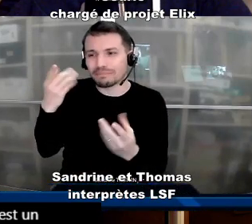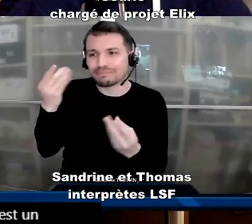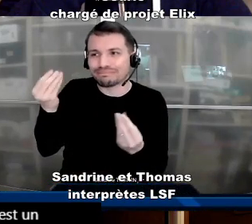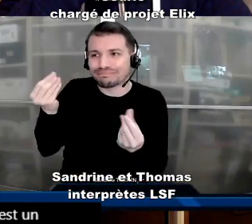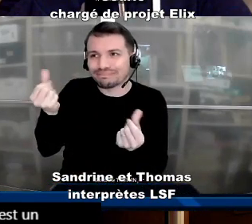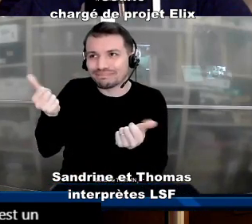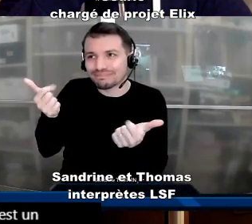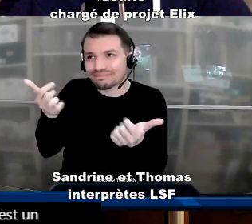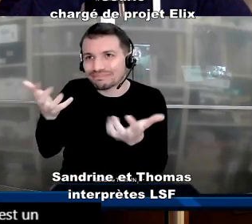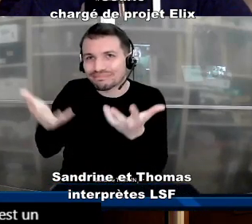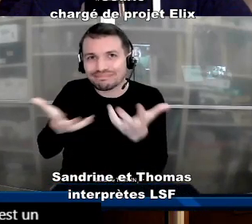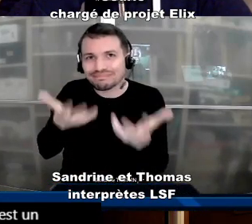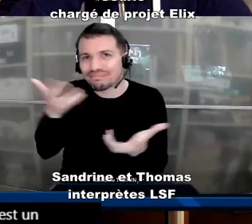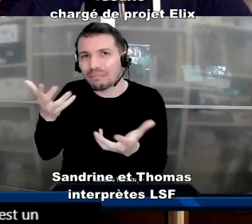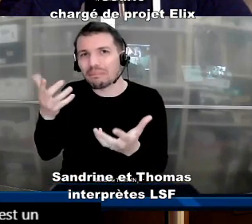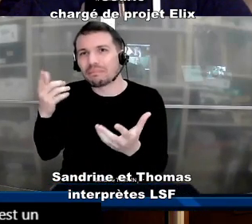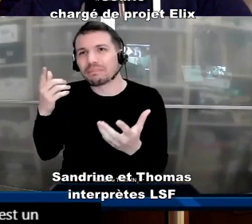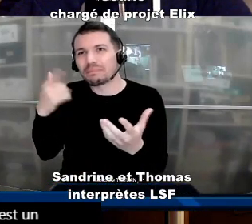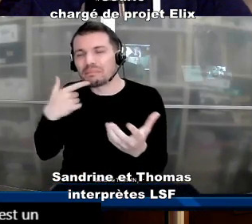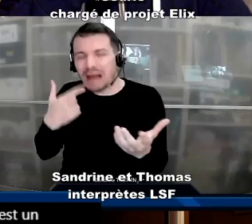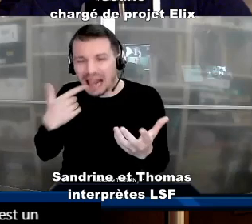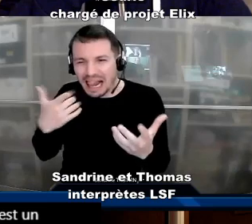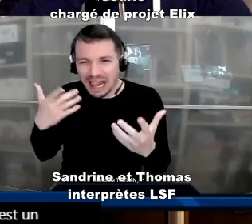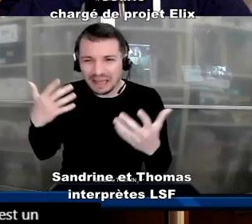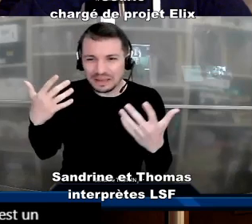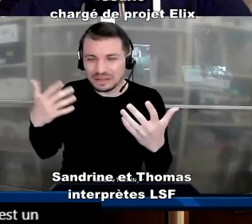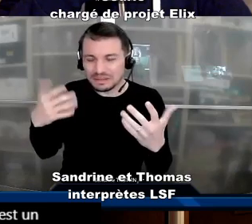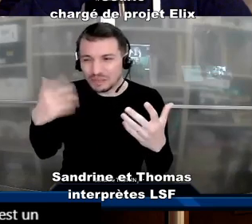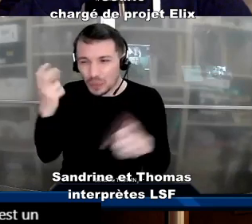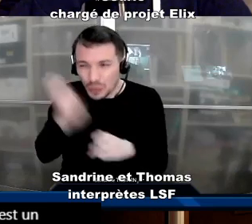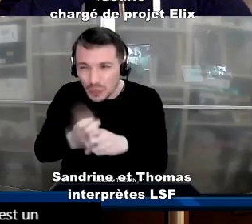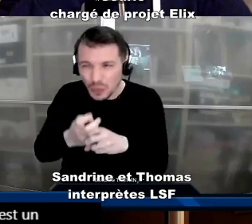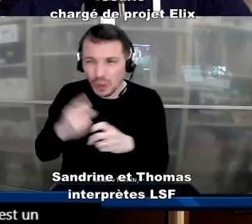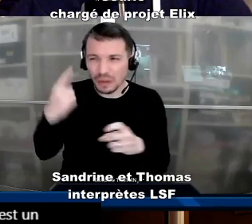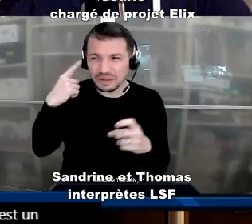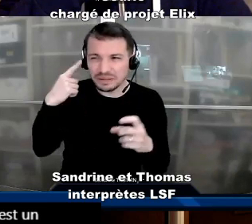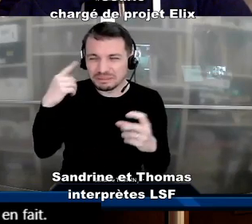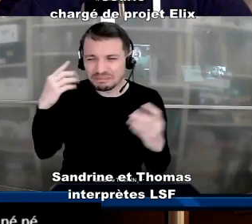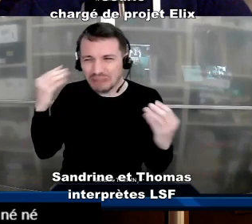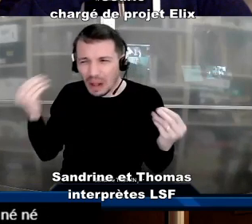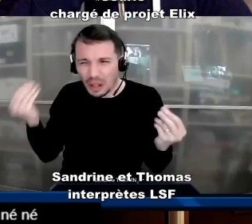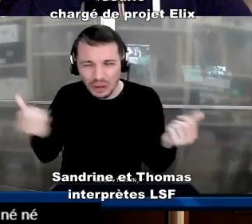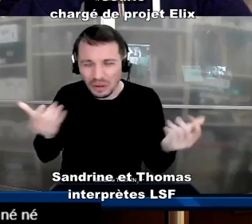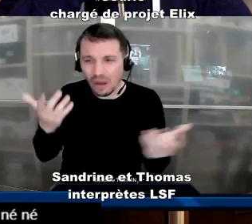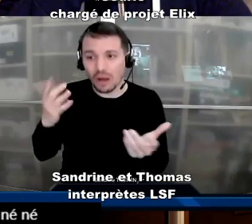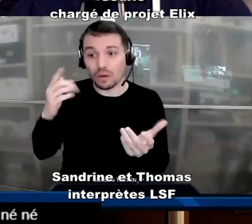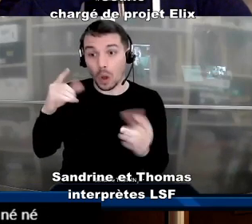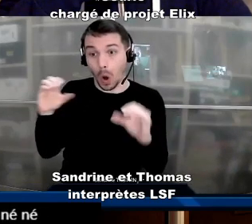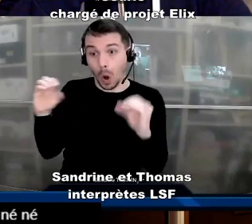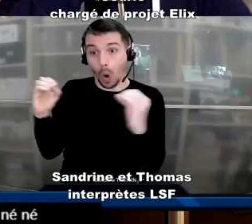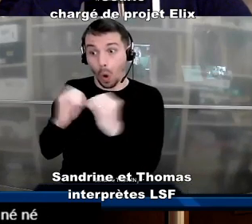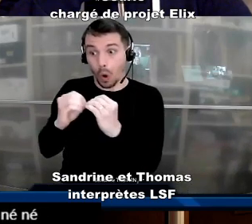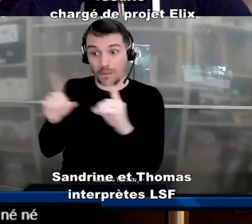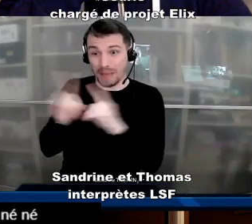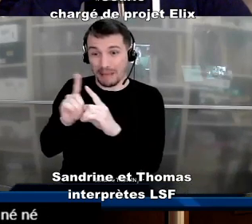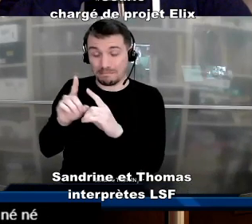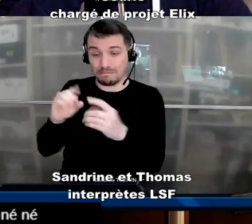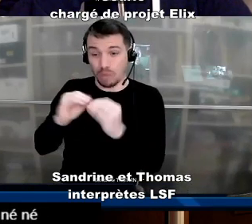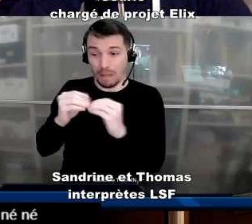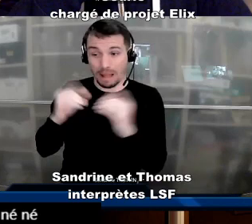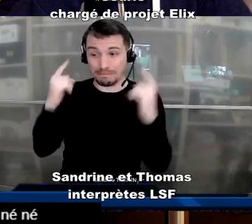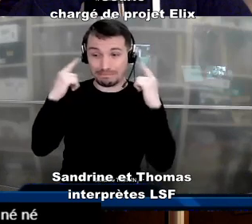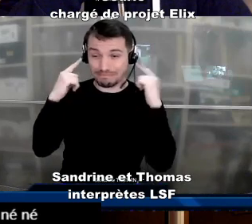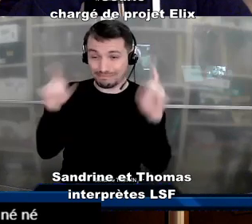et c'est pareil, dans l'élocution, il y avait des difficultés. Et j'ai des oncles qui sont nés aussi avec la même malformation, des cousins qui sont nés